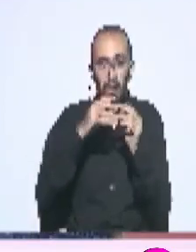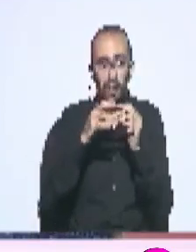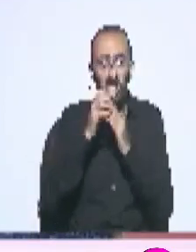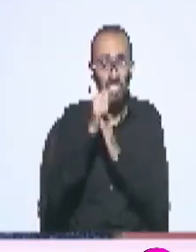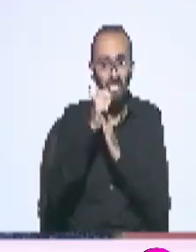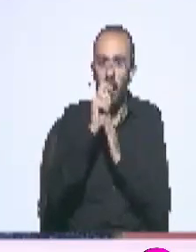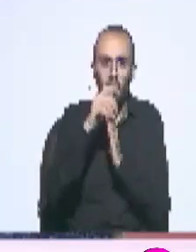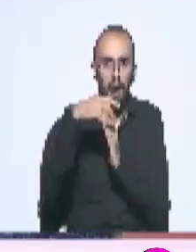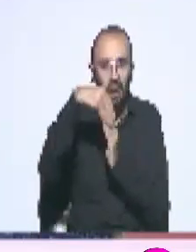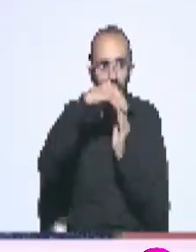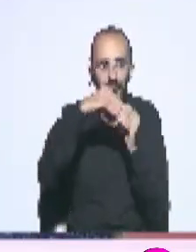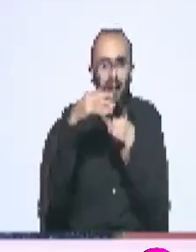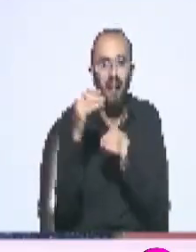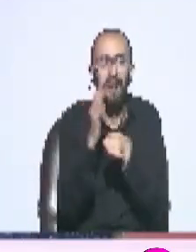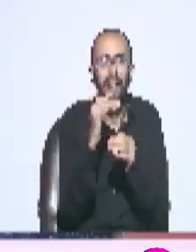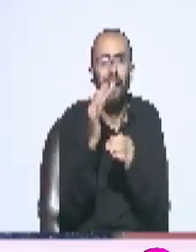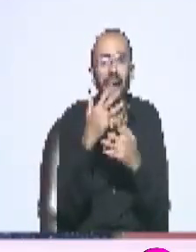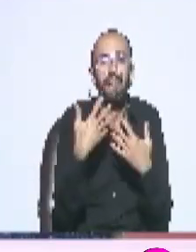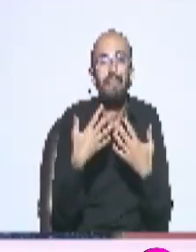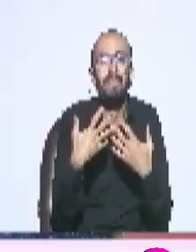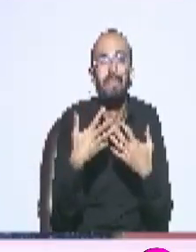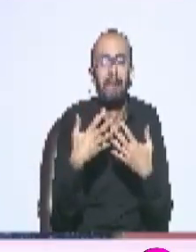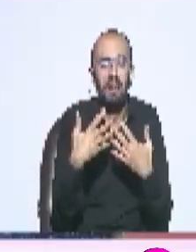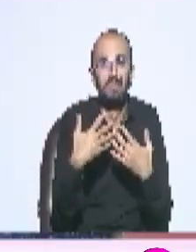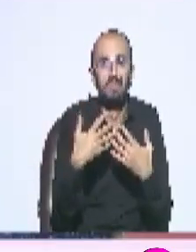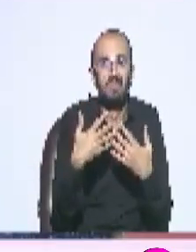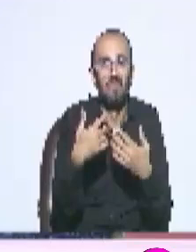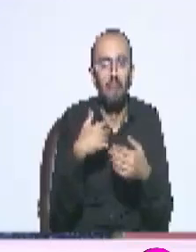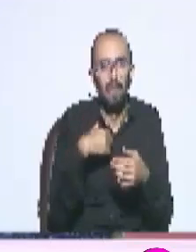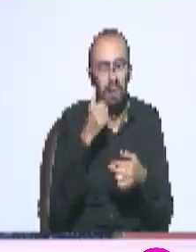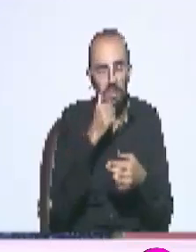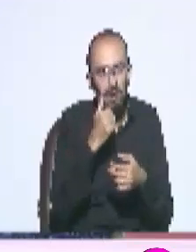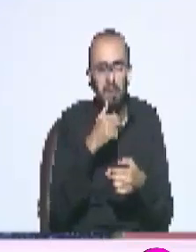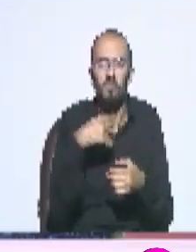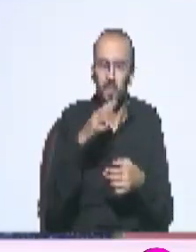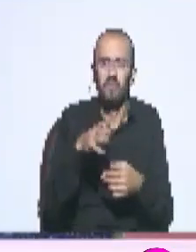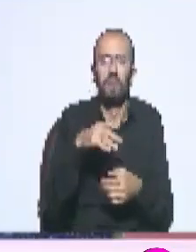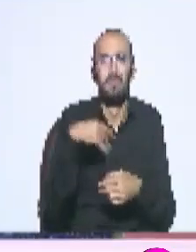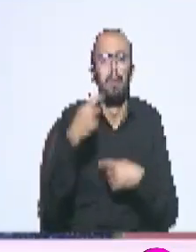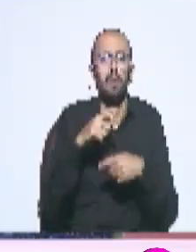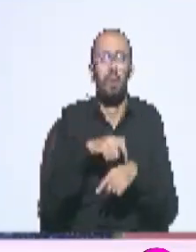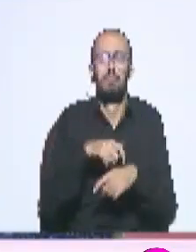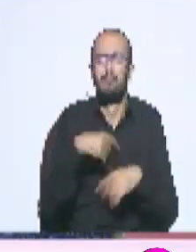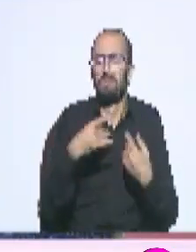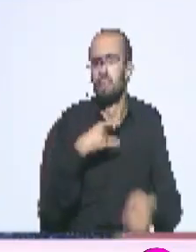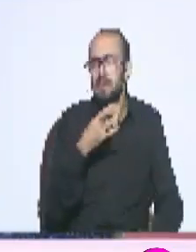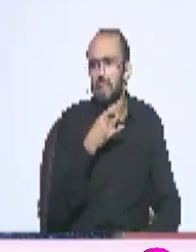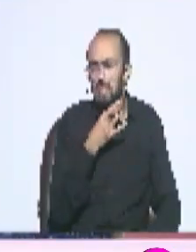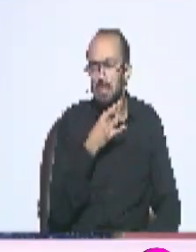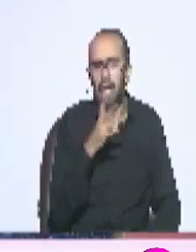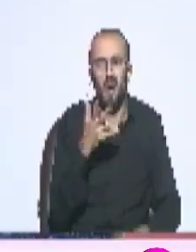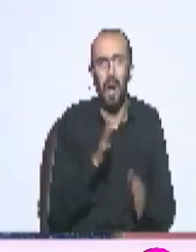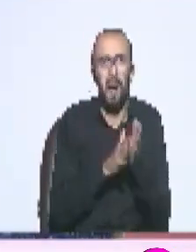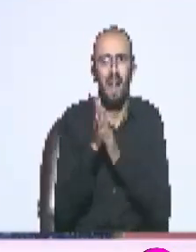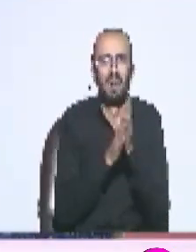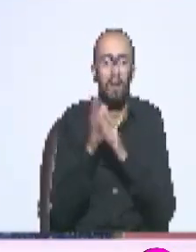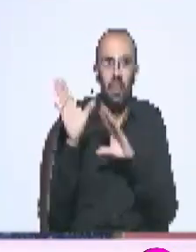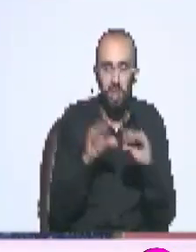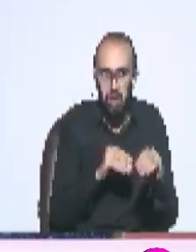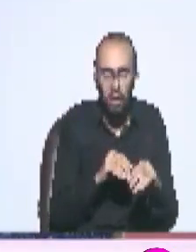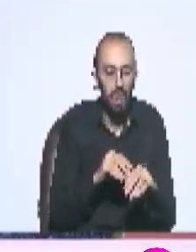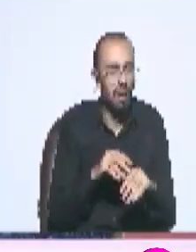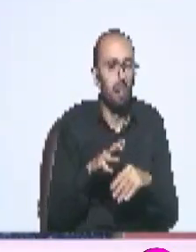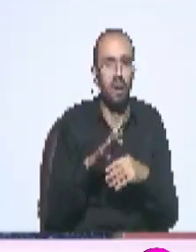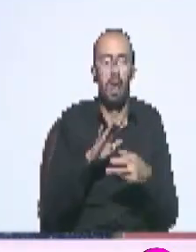بيحصل اخطاء في النص ممكن يحصل زهق في النص ممكن يحصل ان انا ما بقتش بنفس الباشن او الولع